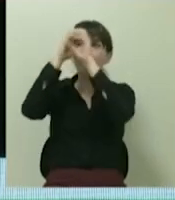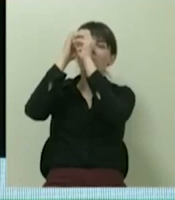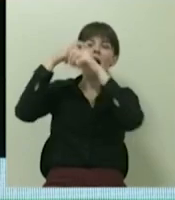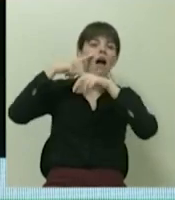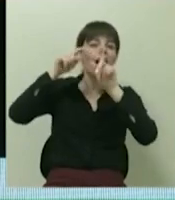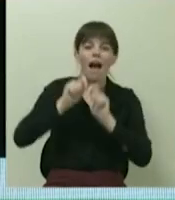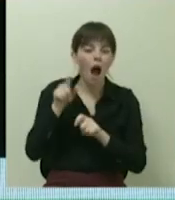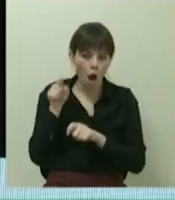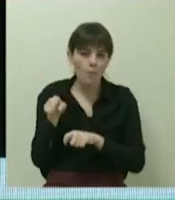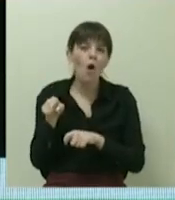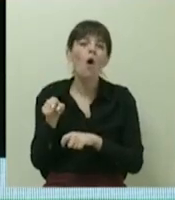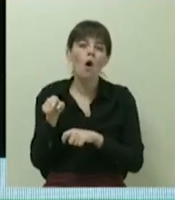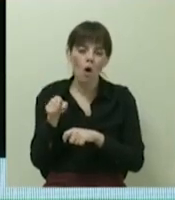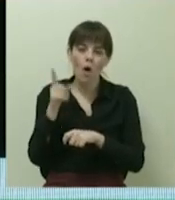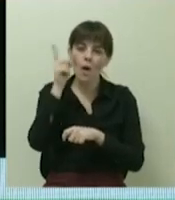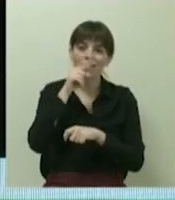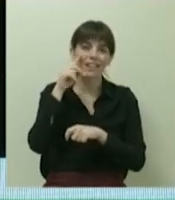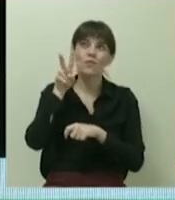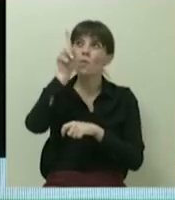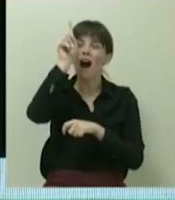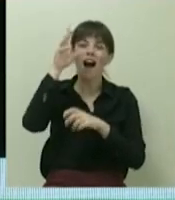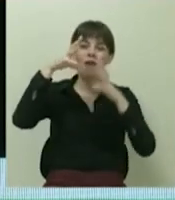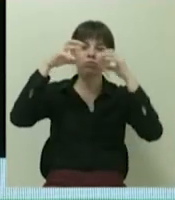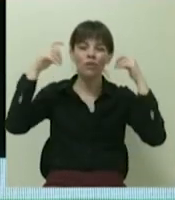söylenti çıkmış. Gökyüzüne bakıyorlar ya.